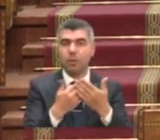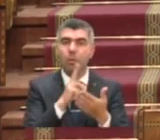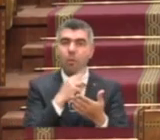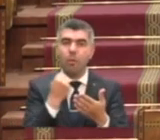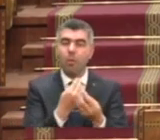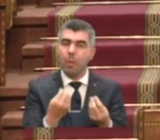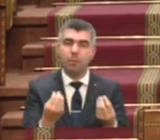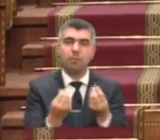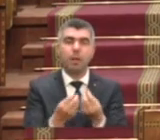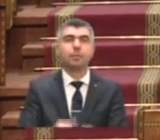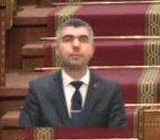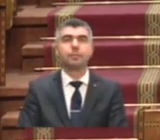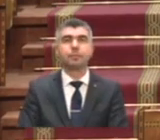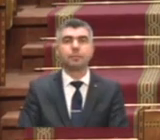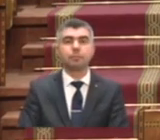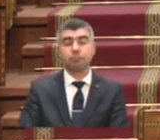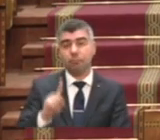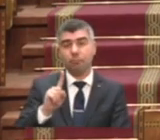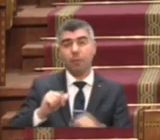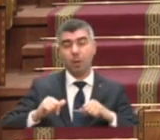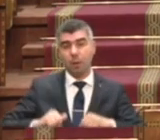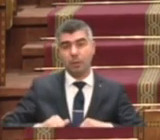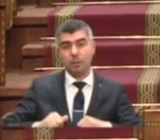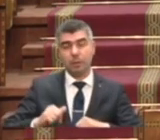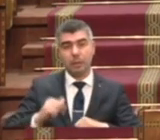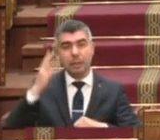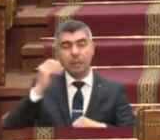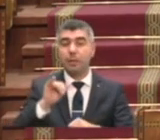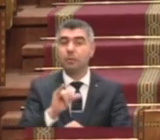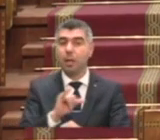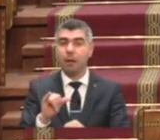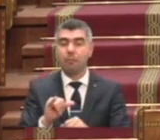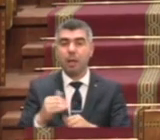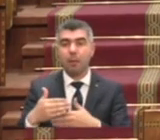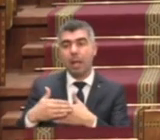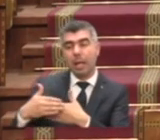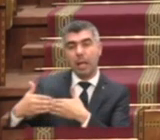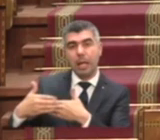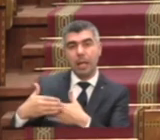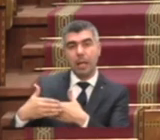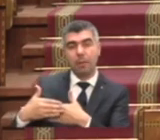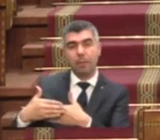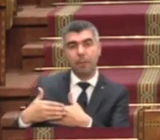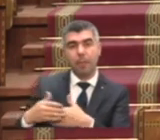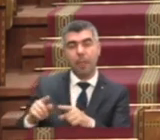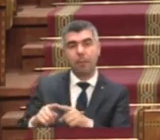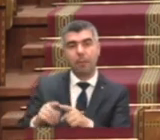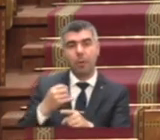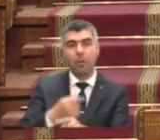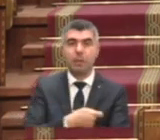كذلك، ولكن سيد الوزير ما ننسوش بأن احنا الدول المجاورة اللي أمامنا هي الجزيرة